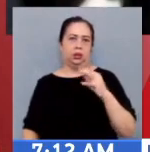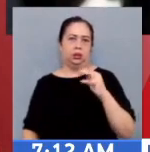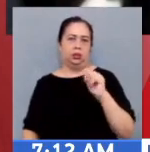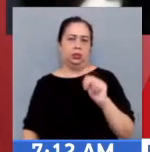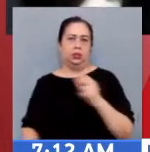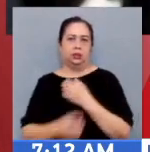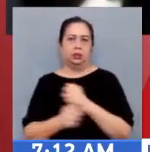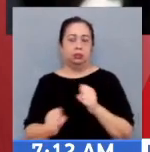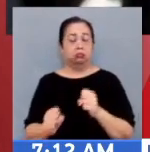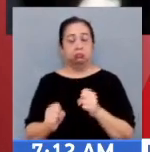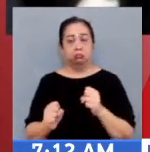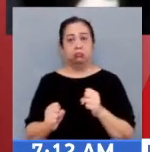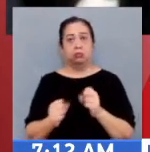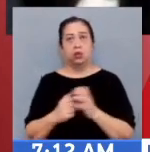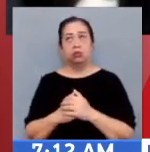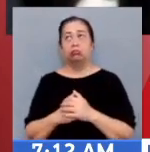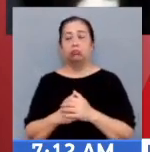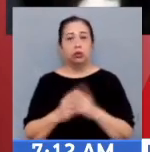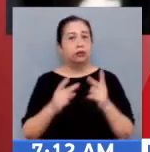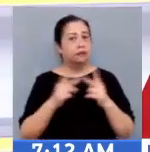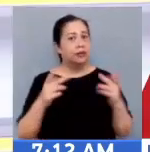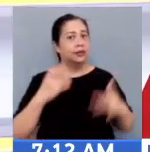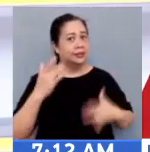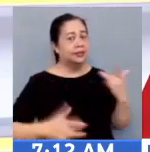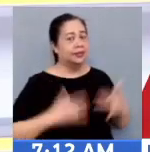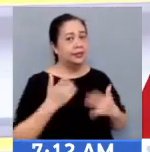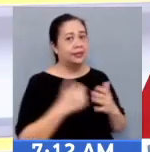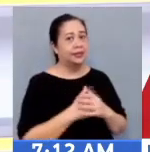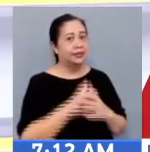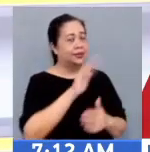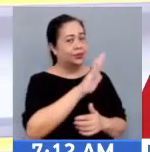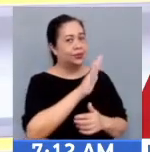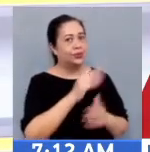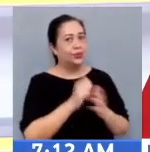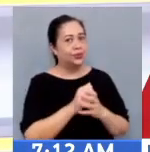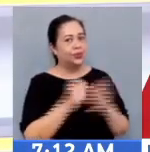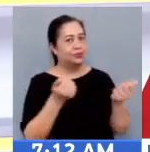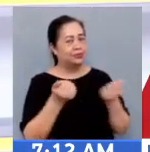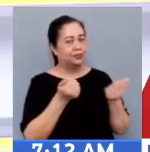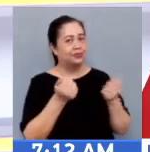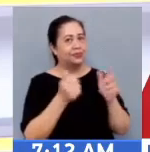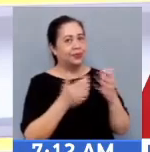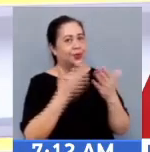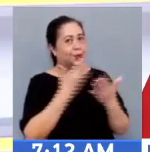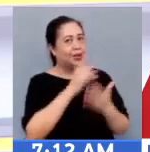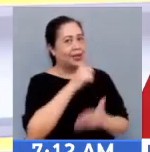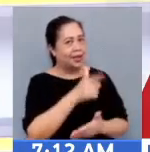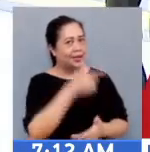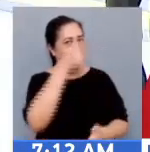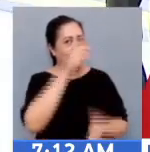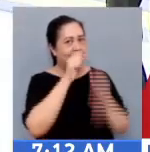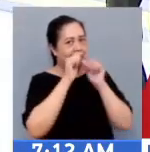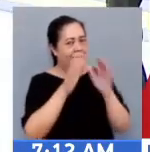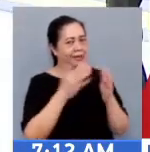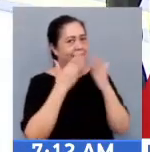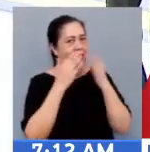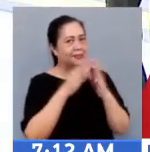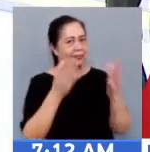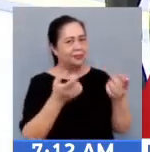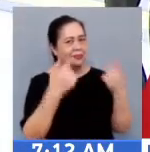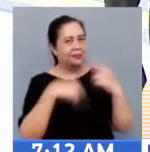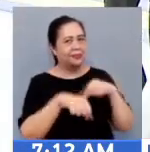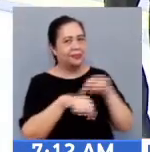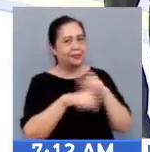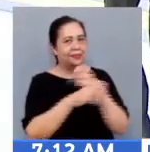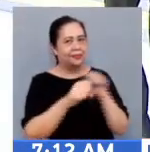very exciting po ang inyong magiging administration dyan. Good luck po and God bless. Maraming salamat, incoming National Security